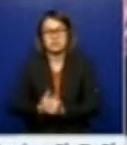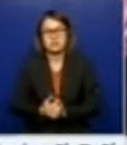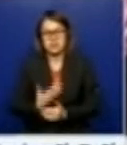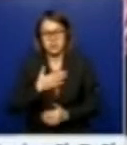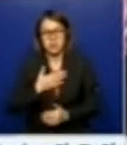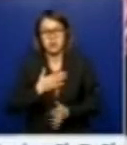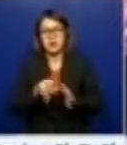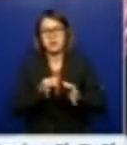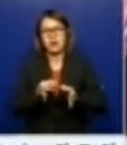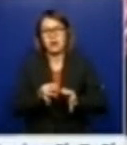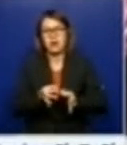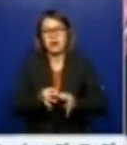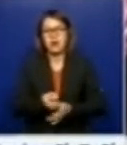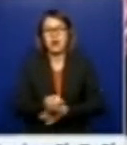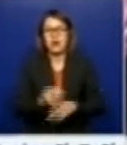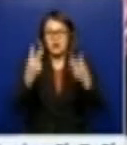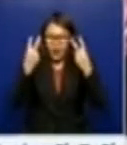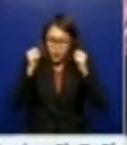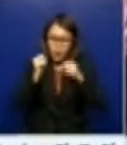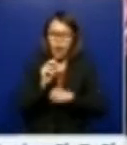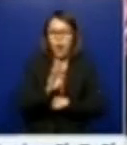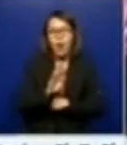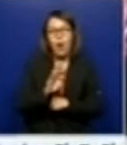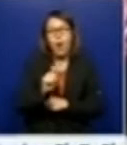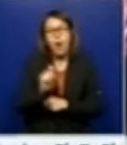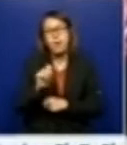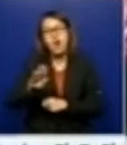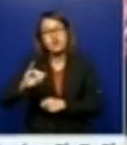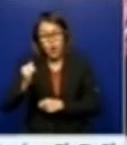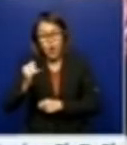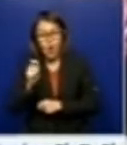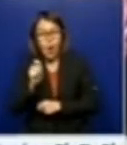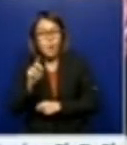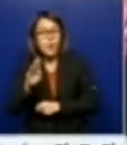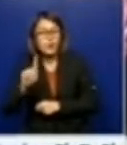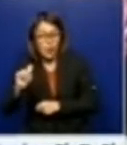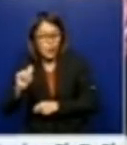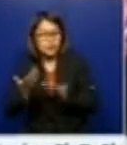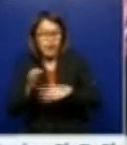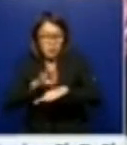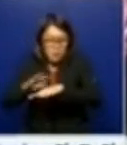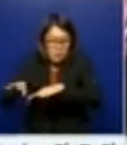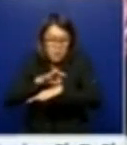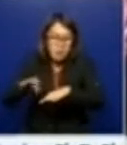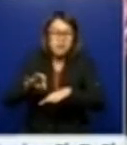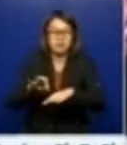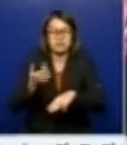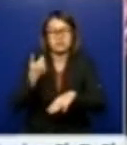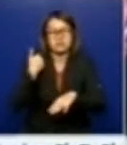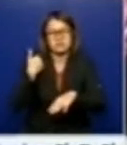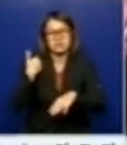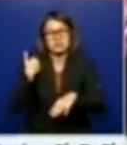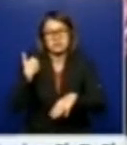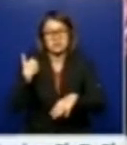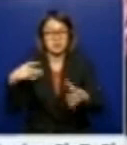มพูดสั้นๆก็คือนายกอบจ.นายกอบต.อะไรก็แล้วแต่เป็นจำนวนมากเลยครับและสุดท้ายเวลาใคร